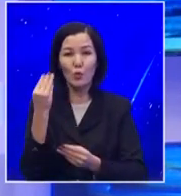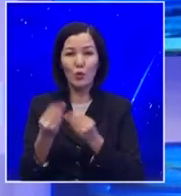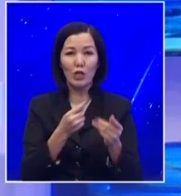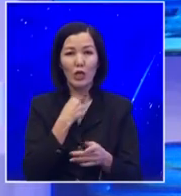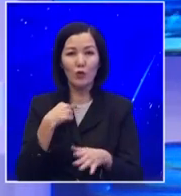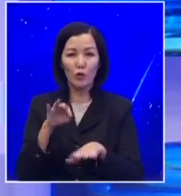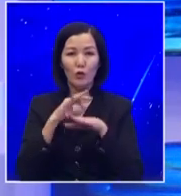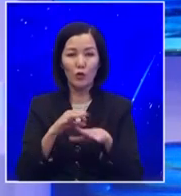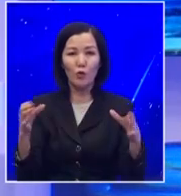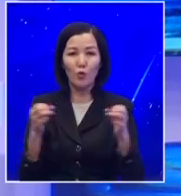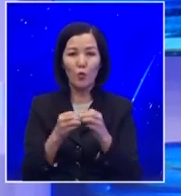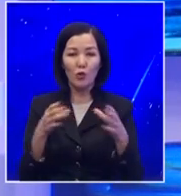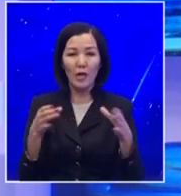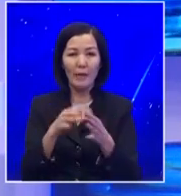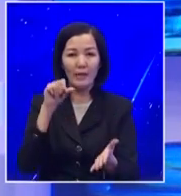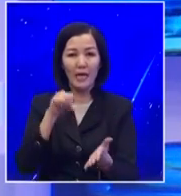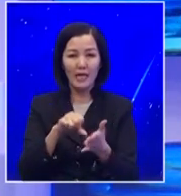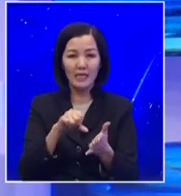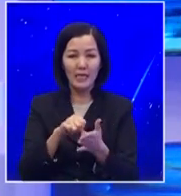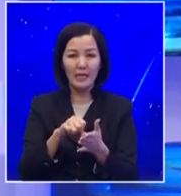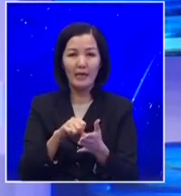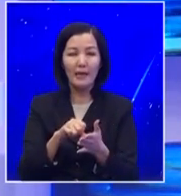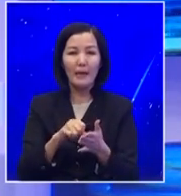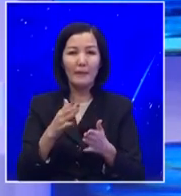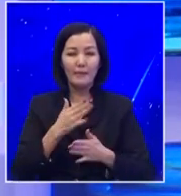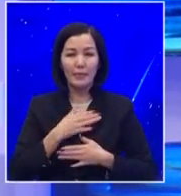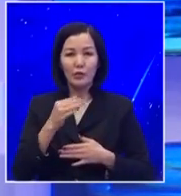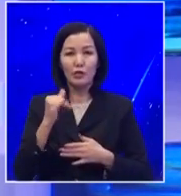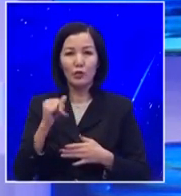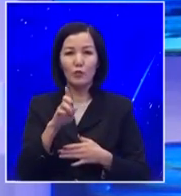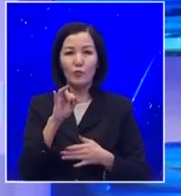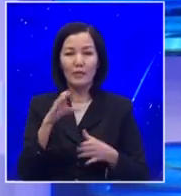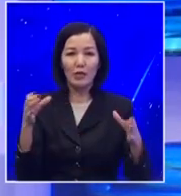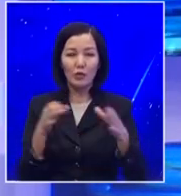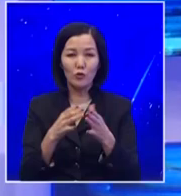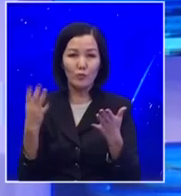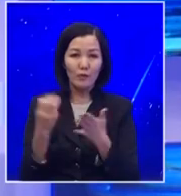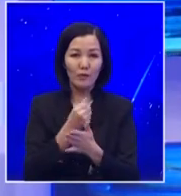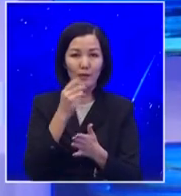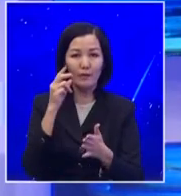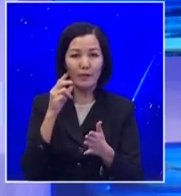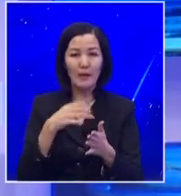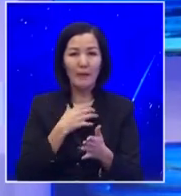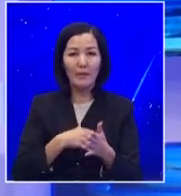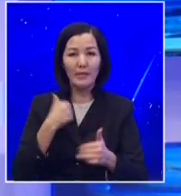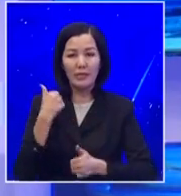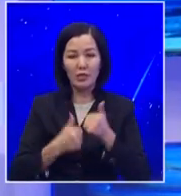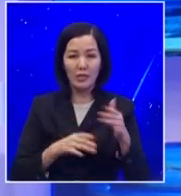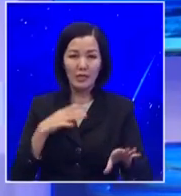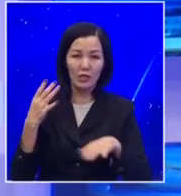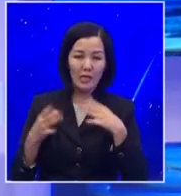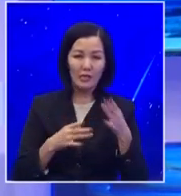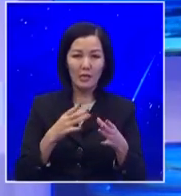команда қатыспақ. Солардың бірі және бас жүлдеден негізгі үміткер жетісулық Бесарыс ұжымы. Жерлестеріміз маңызды жарысқа қызу дайындалып